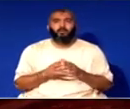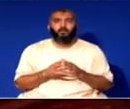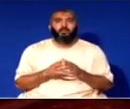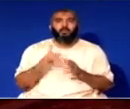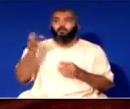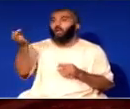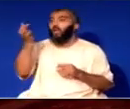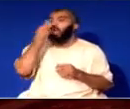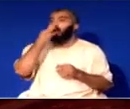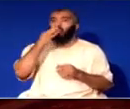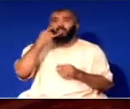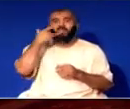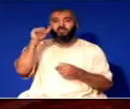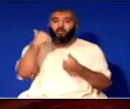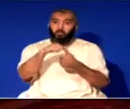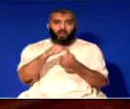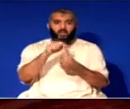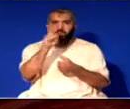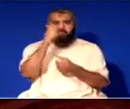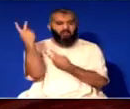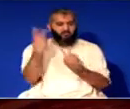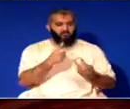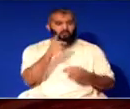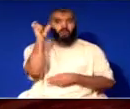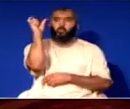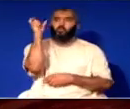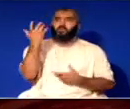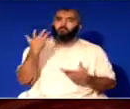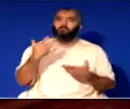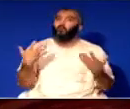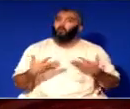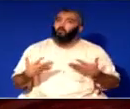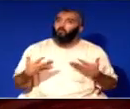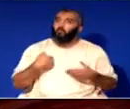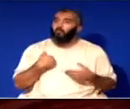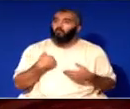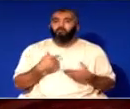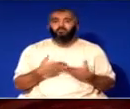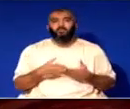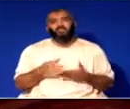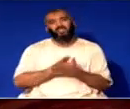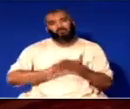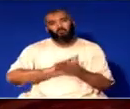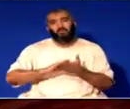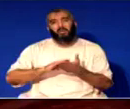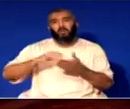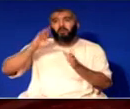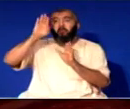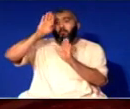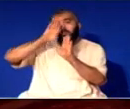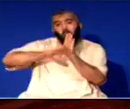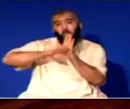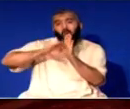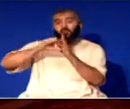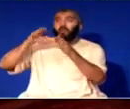ما يجيش، وكيف تحرمني من الصلاه تاع المسجد هذاك فما نجيش اخويا؟ حطوه كما يقولوها يكون شويه مليح،